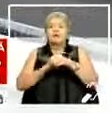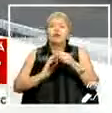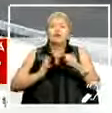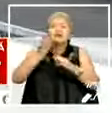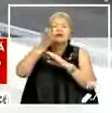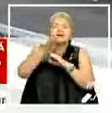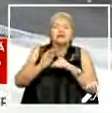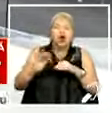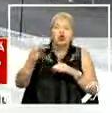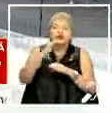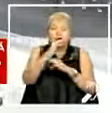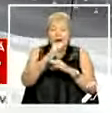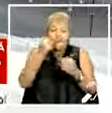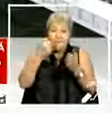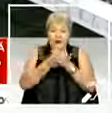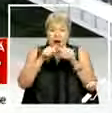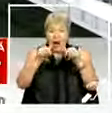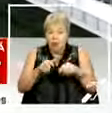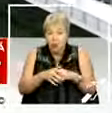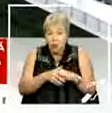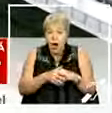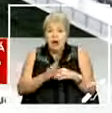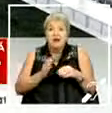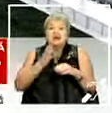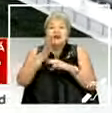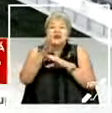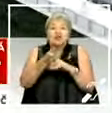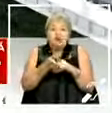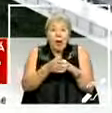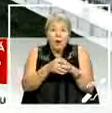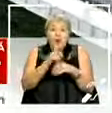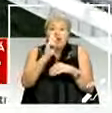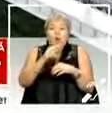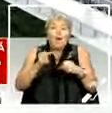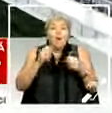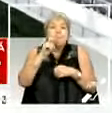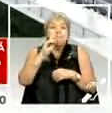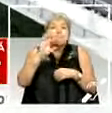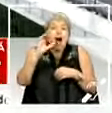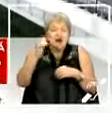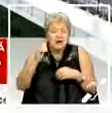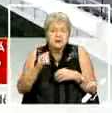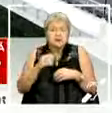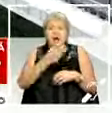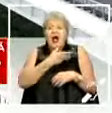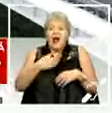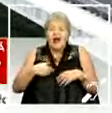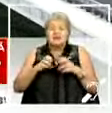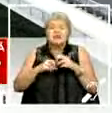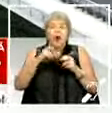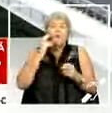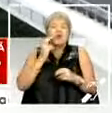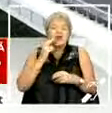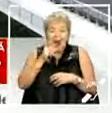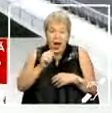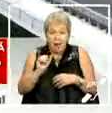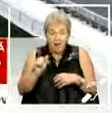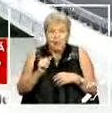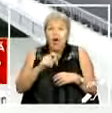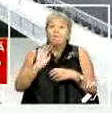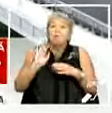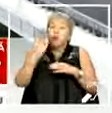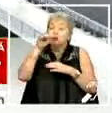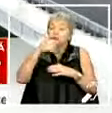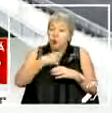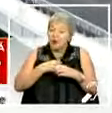a Dunării, pentru că până acum se făcea această traversare cu bacul la Galați sau la Brăila. Mai trebuie spus că podul poate